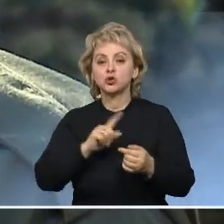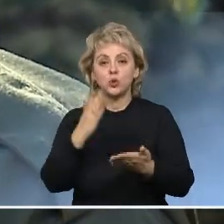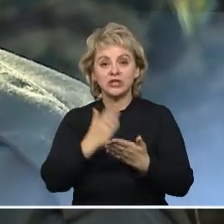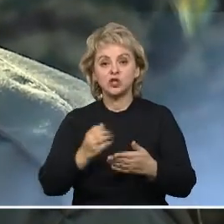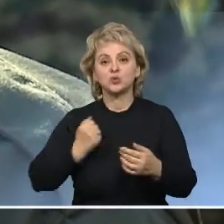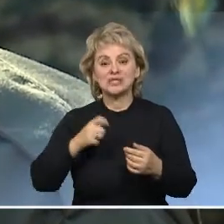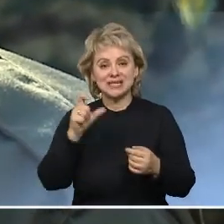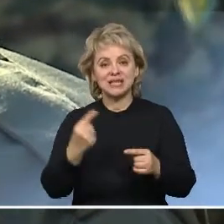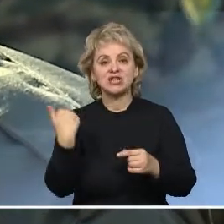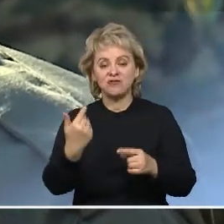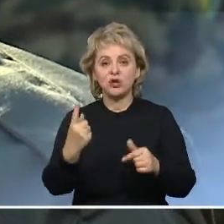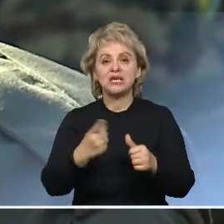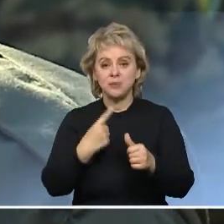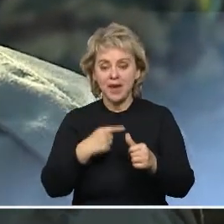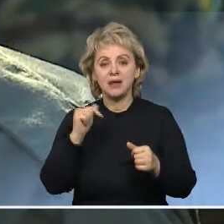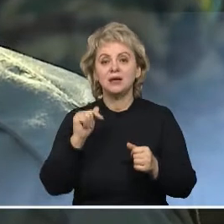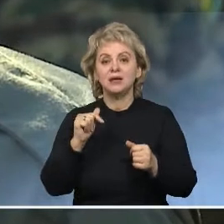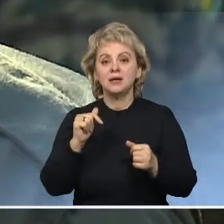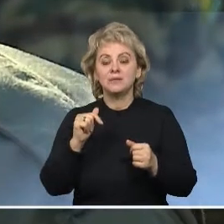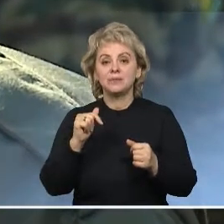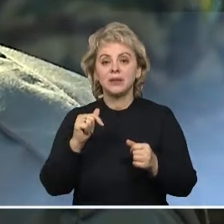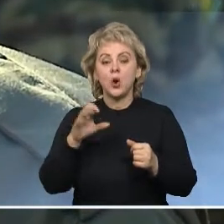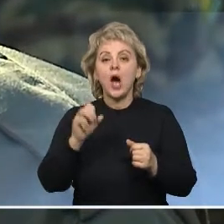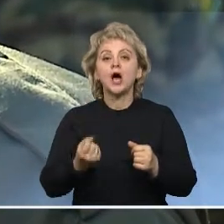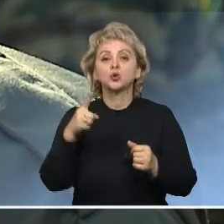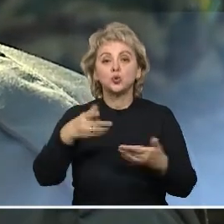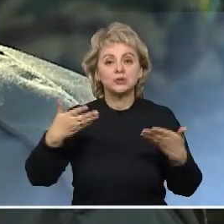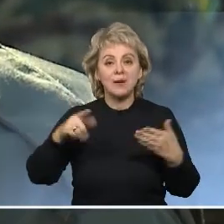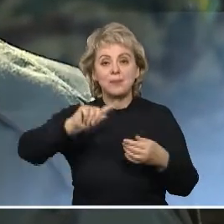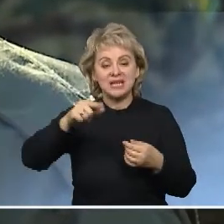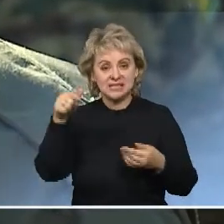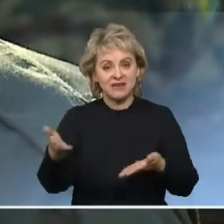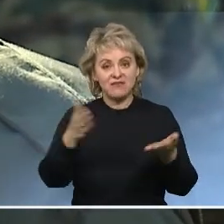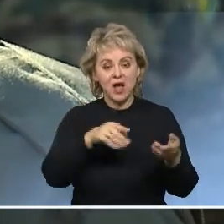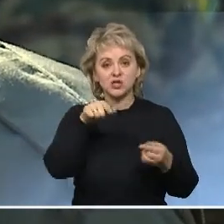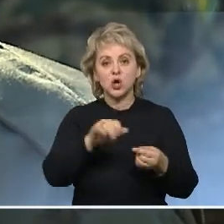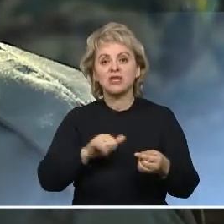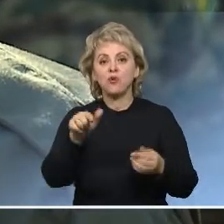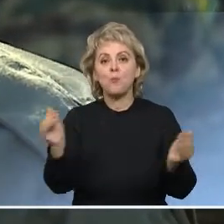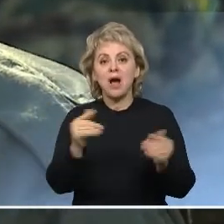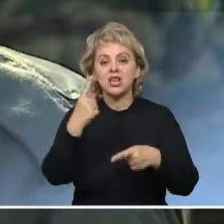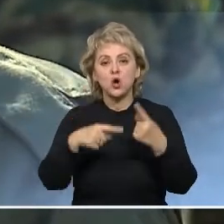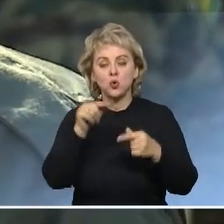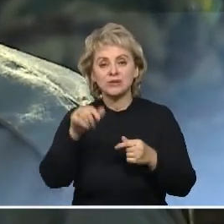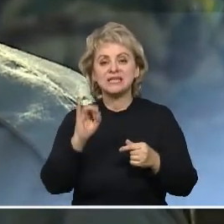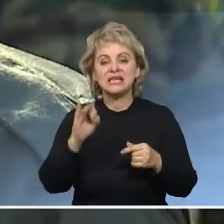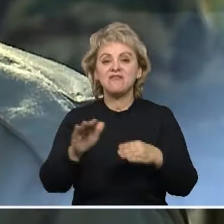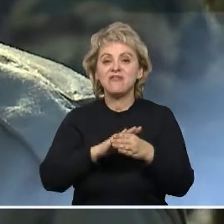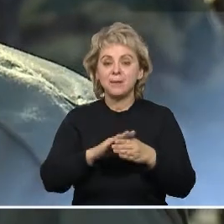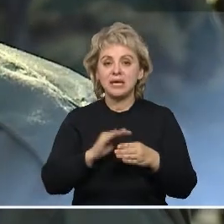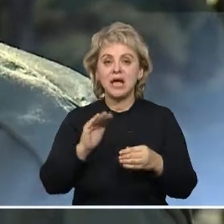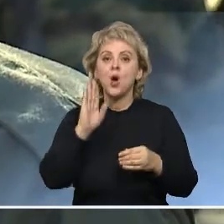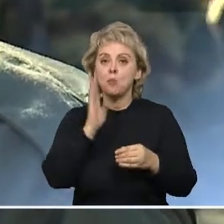у солдата, это его имя». Откуда он призывался, то есть вот его малая родина и